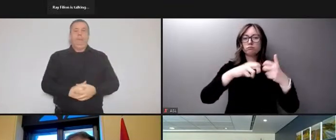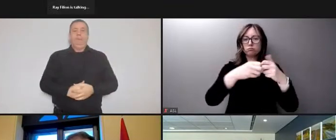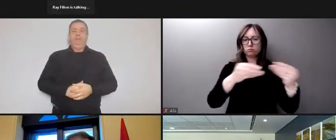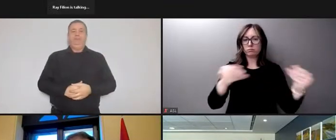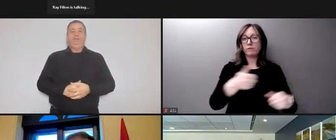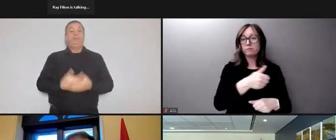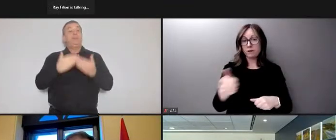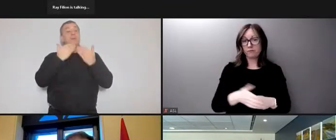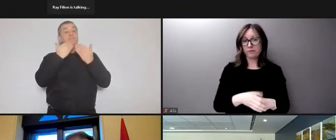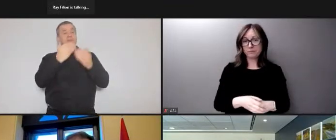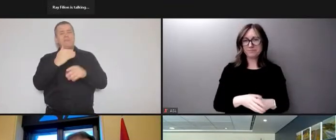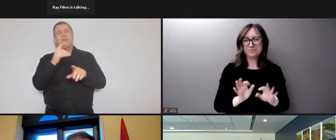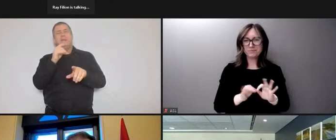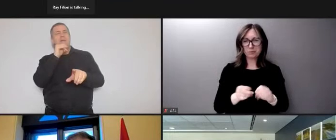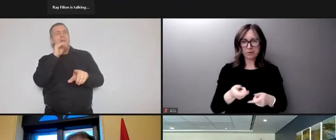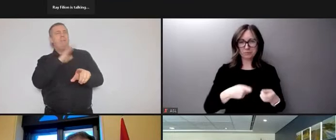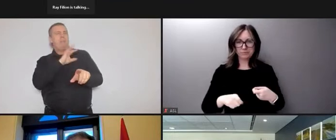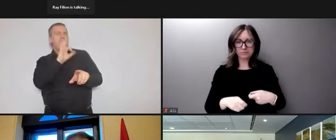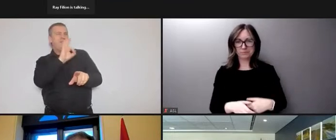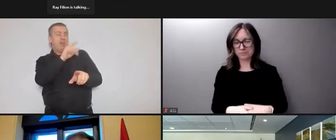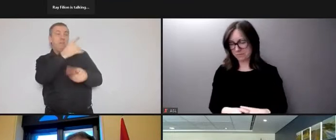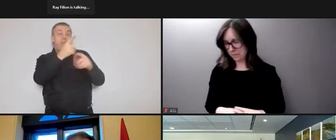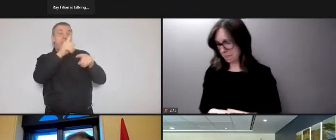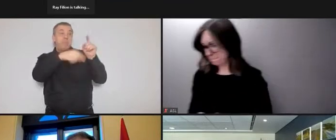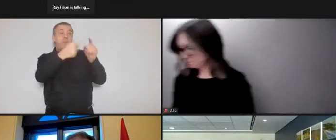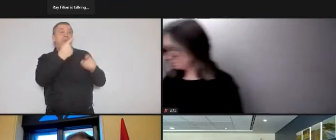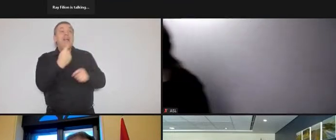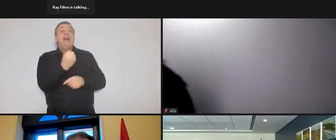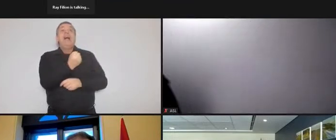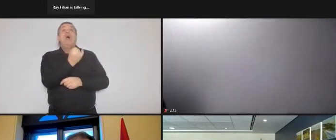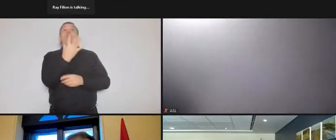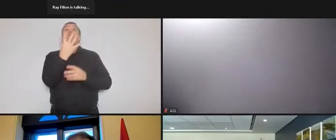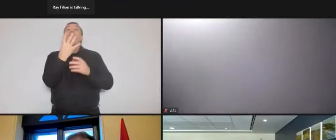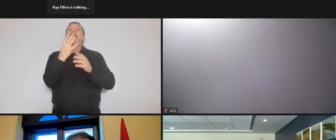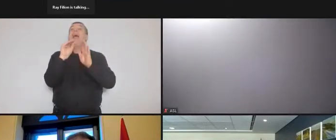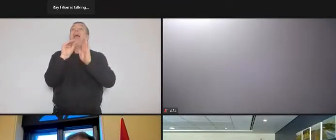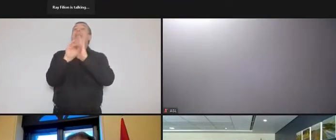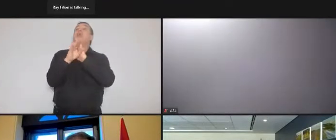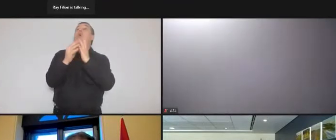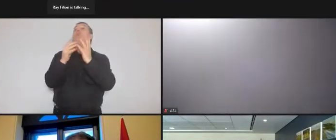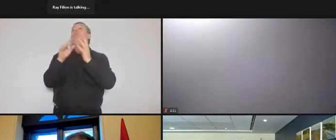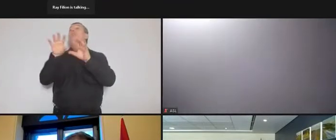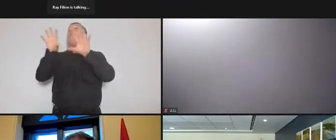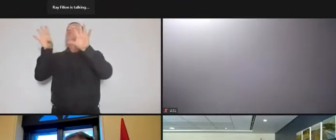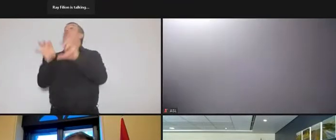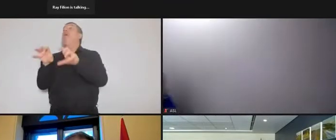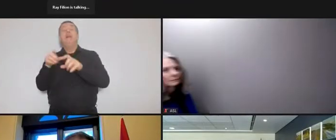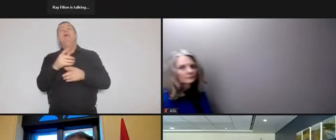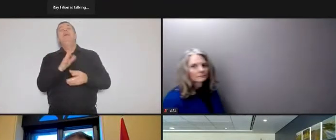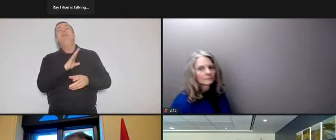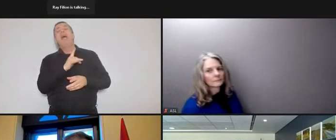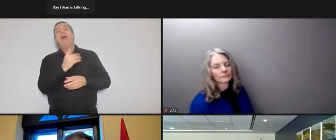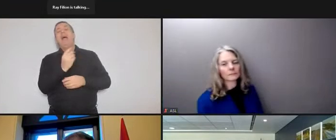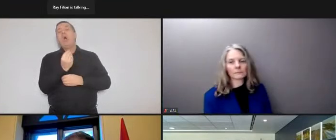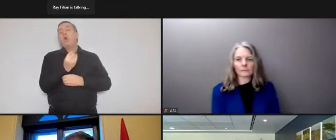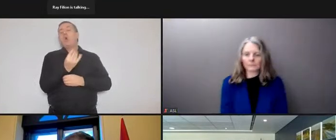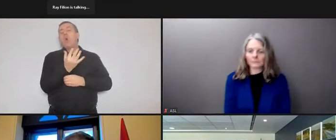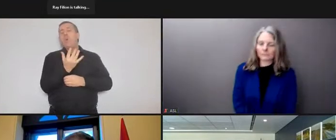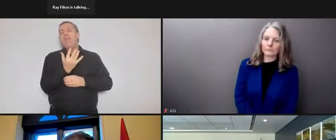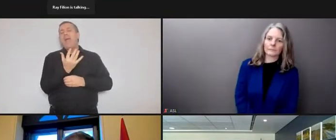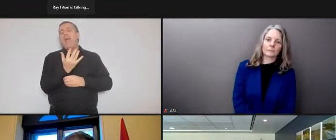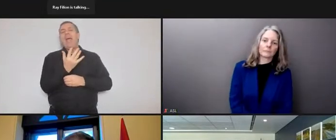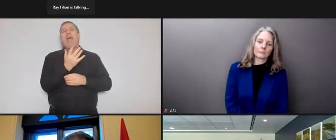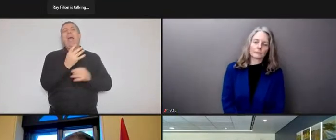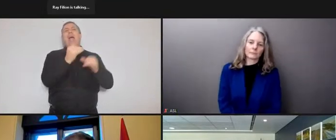Merci. Et Mme Freeland, si vous n'êtes pas en mesure de nous dire combien de comptes bancaires ont été gelés, est-ce que vous pouvez nous dire combien d